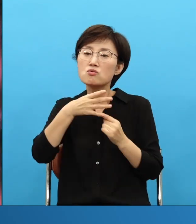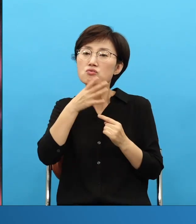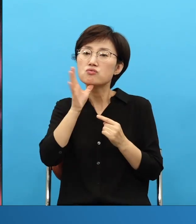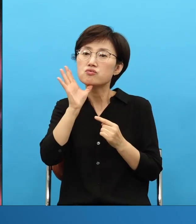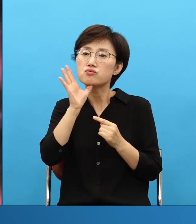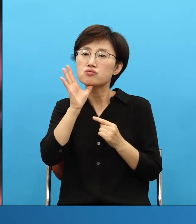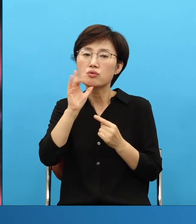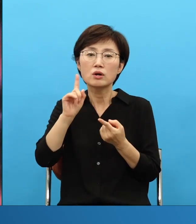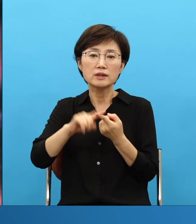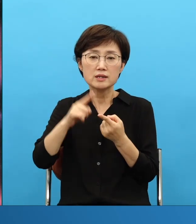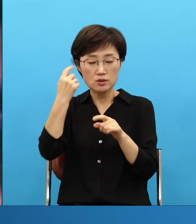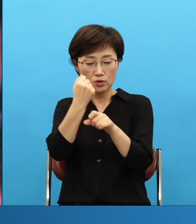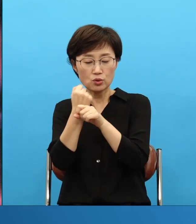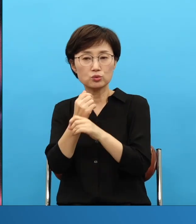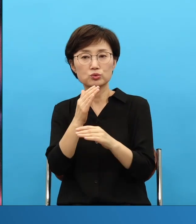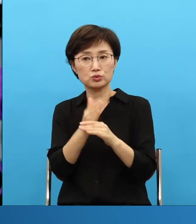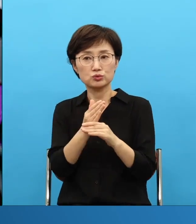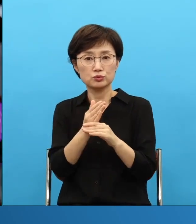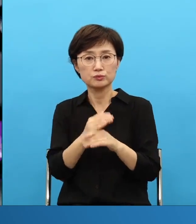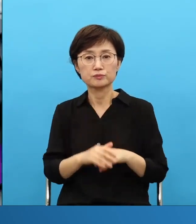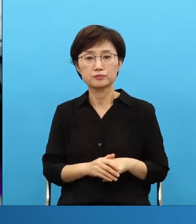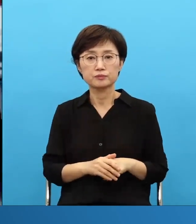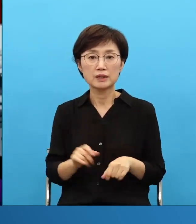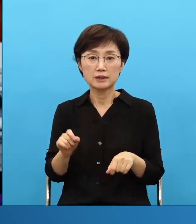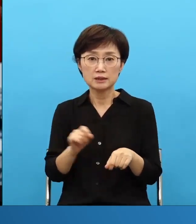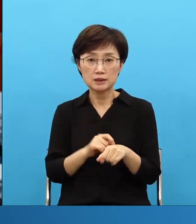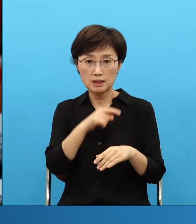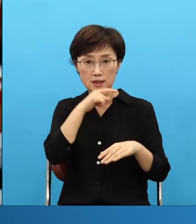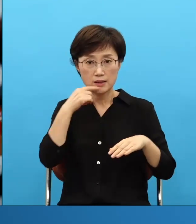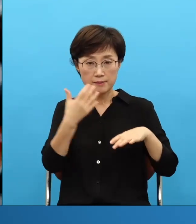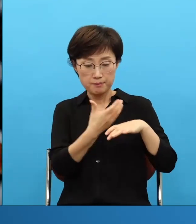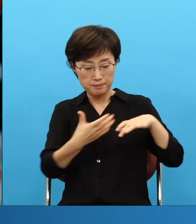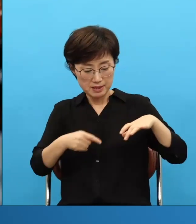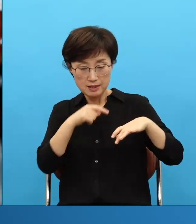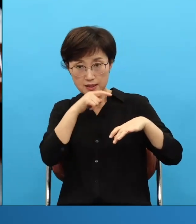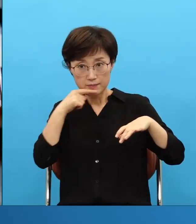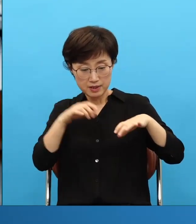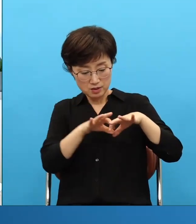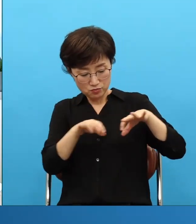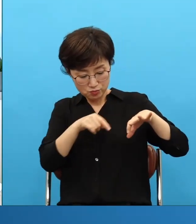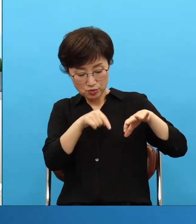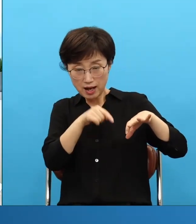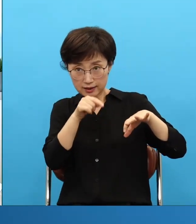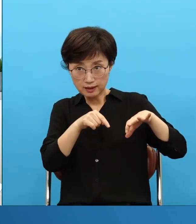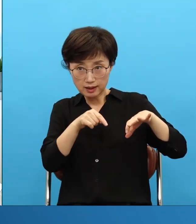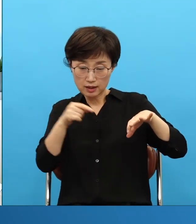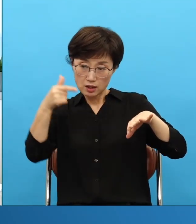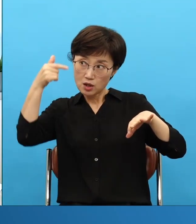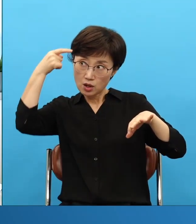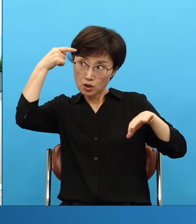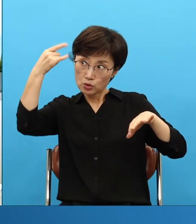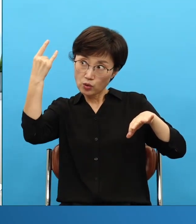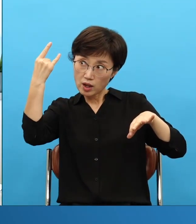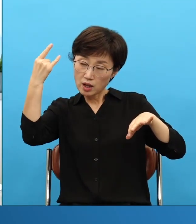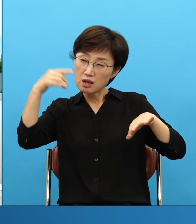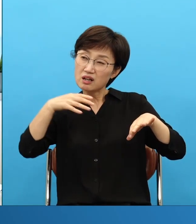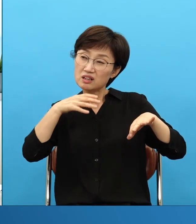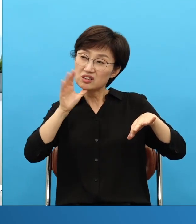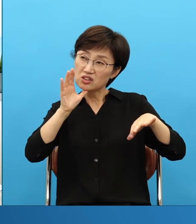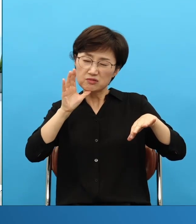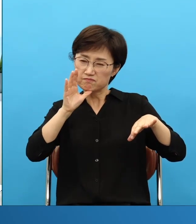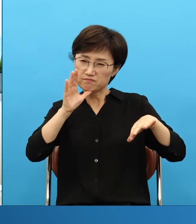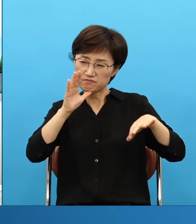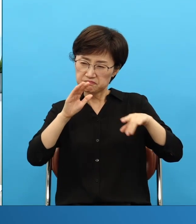노화에 대해서 연구하고 있고요. 특히 우리 혈액 속 물질 속에서 뇌의 노화를 재생할 수 있는